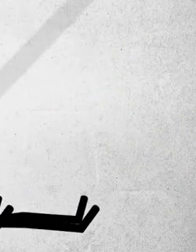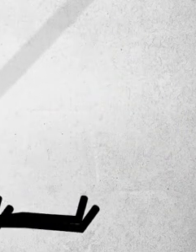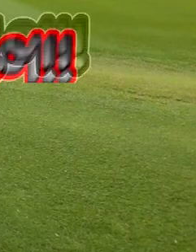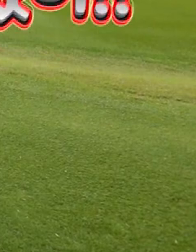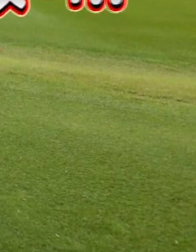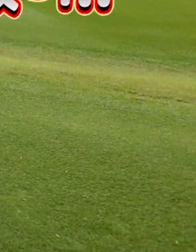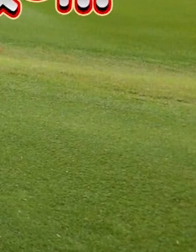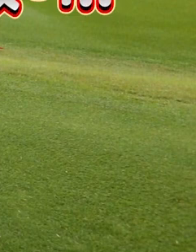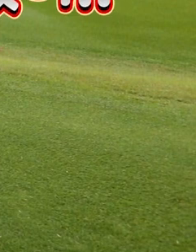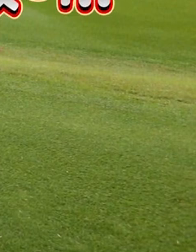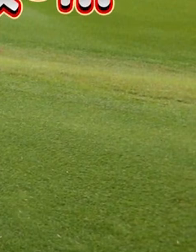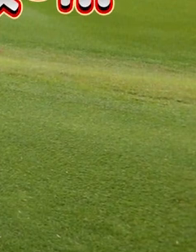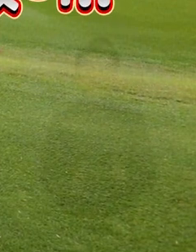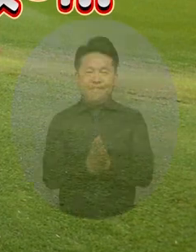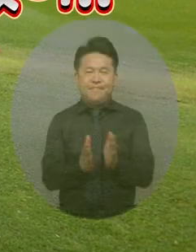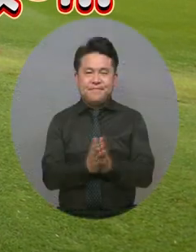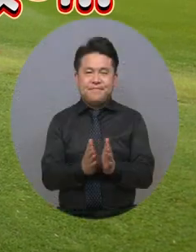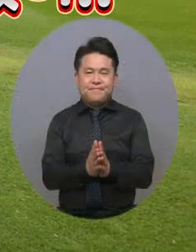아.